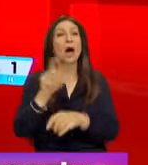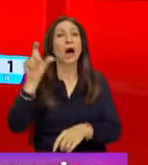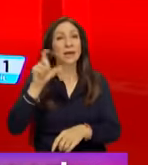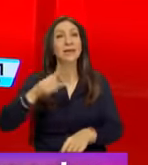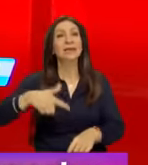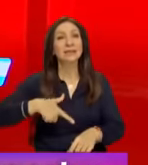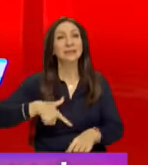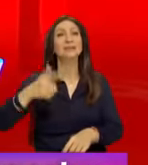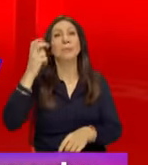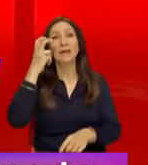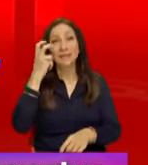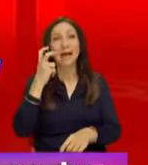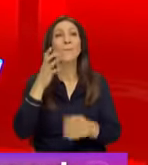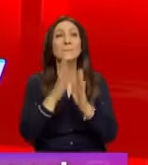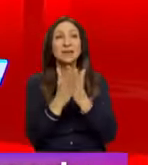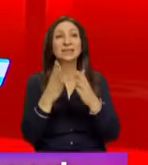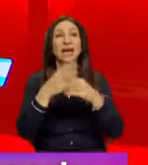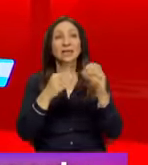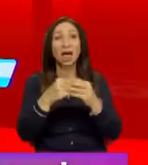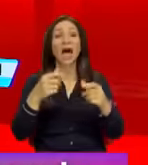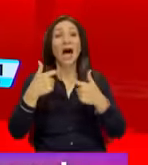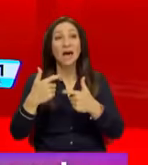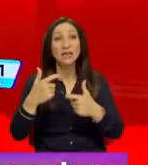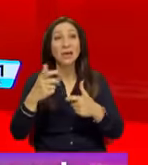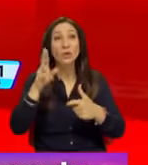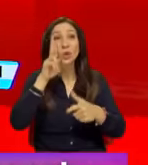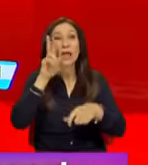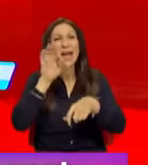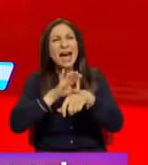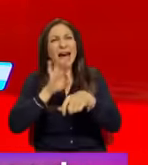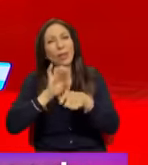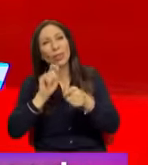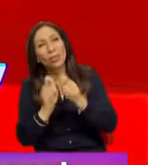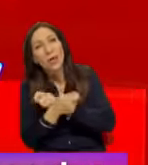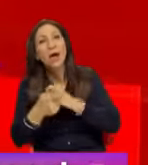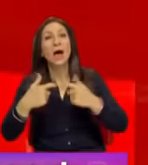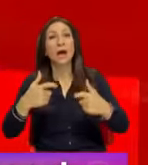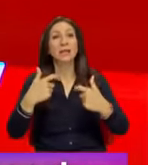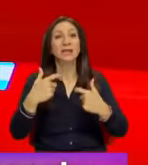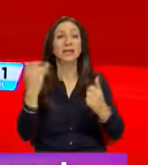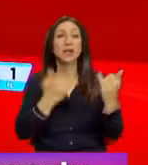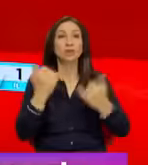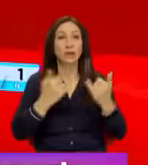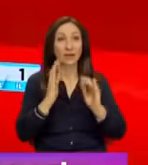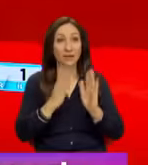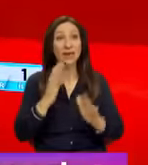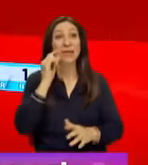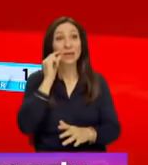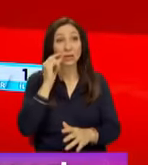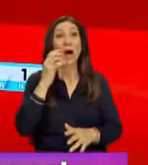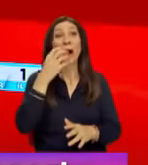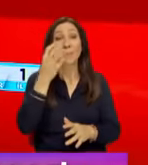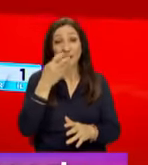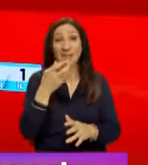İzmir, Manisa, Mersin, Adana, Hatay son anda döndü ve Hatay'da da tartışmalar devam ediyor. Giresun,